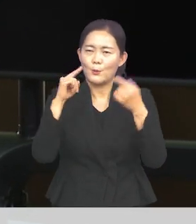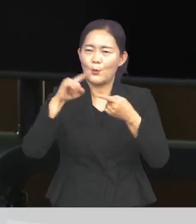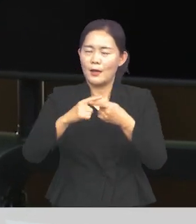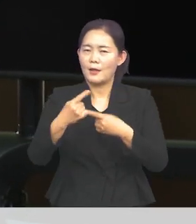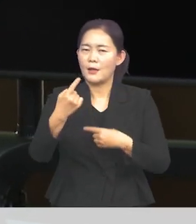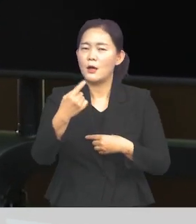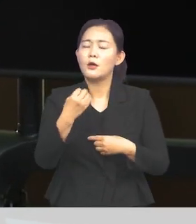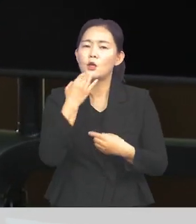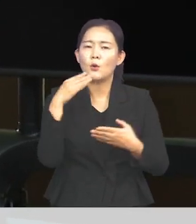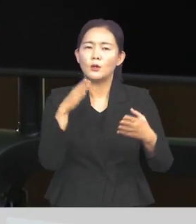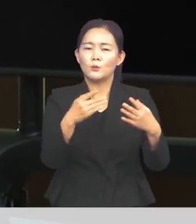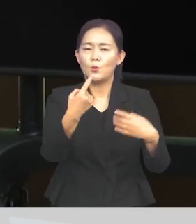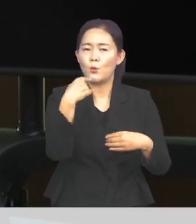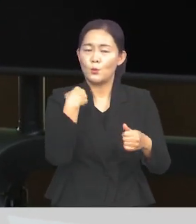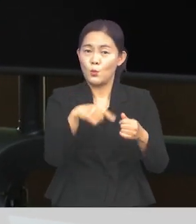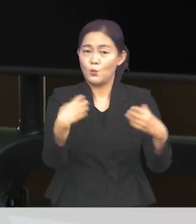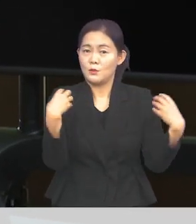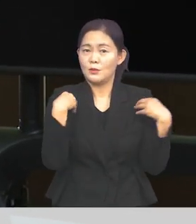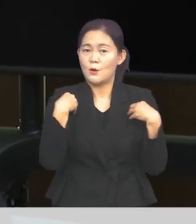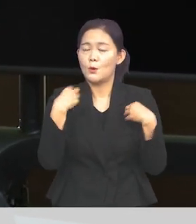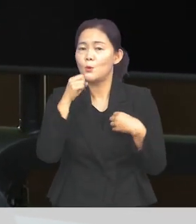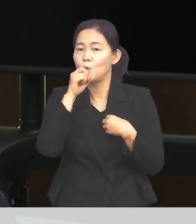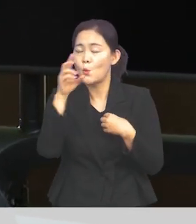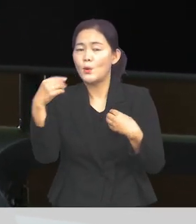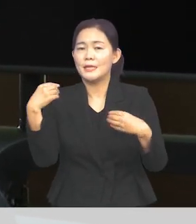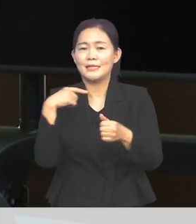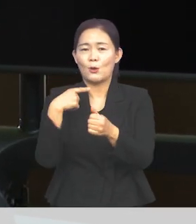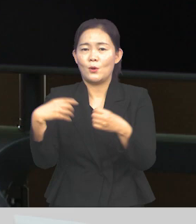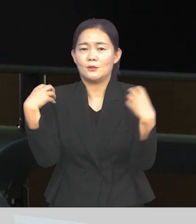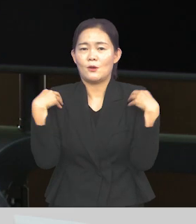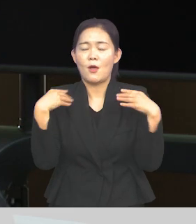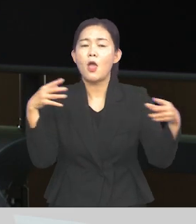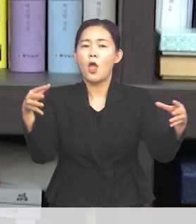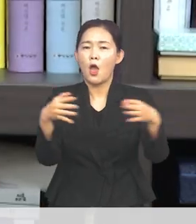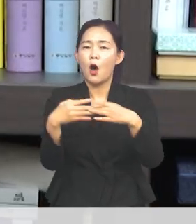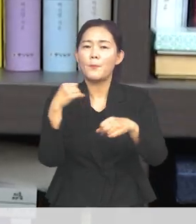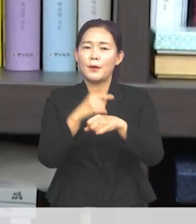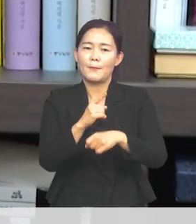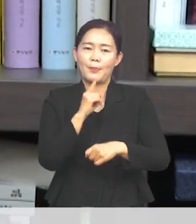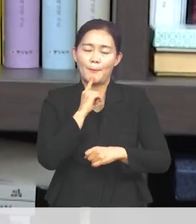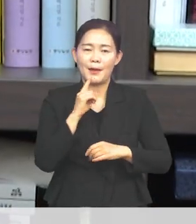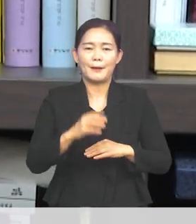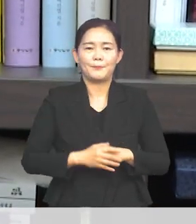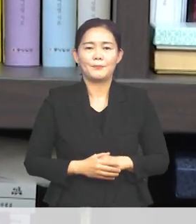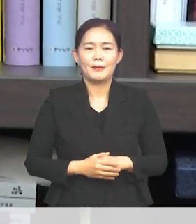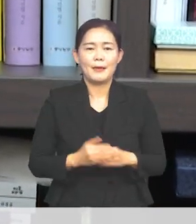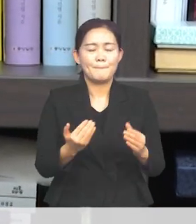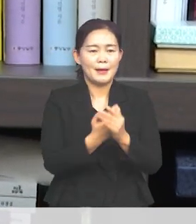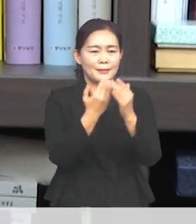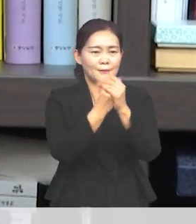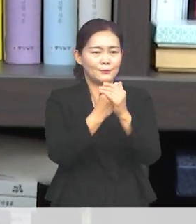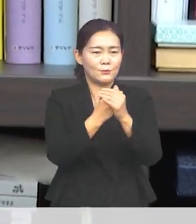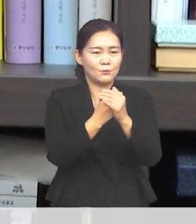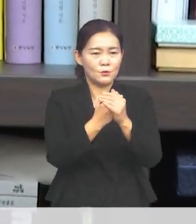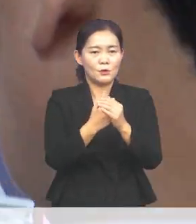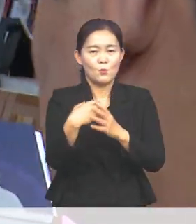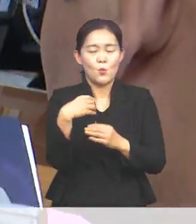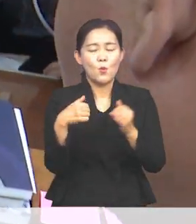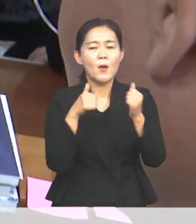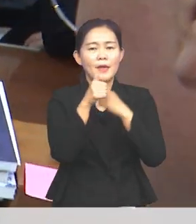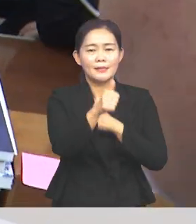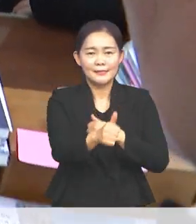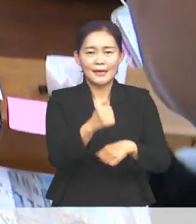경기도 교육청, 용인교육지원청과 긴밀히 협의하겠다고 밝혔습니다. 정경애 기흥교육문화발전추진위원